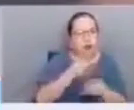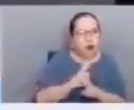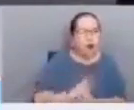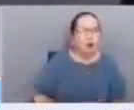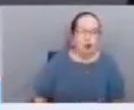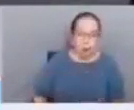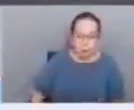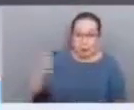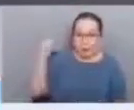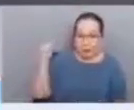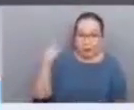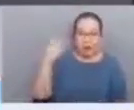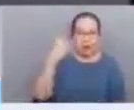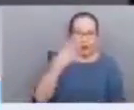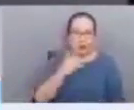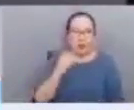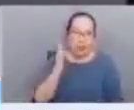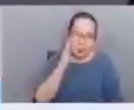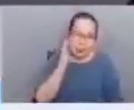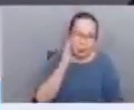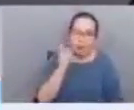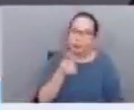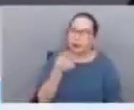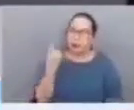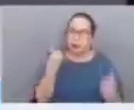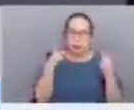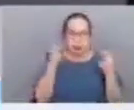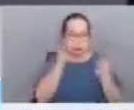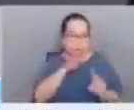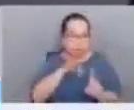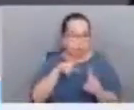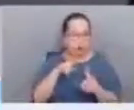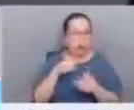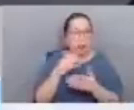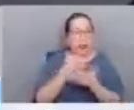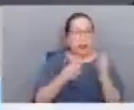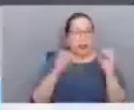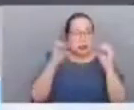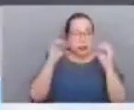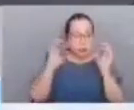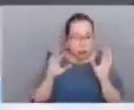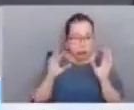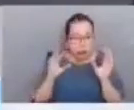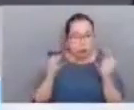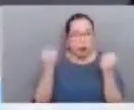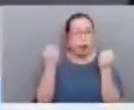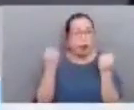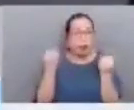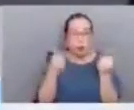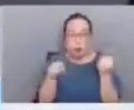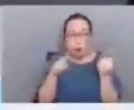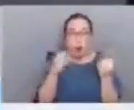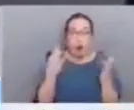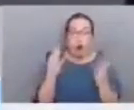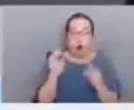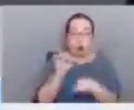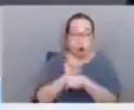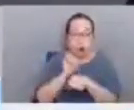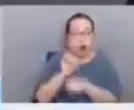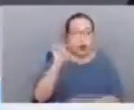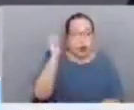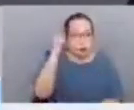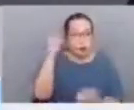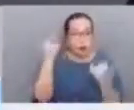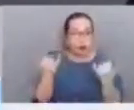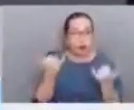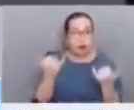mga 40,000. Pero sabi ko, sir, pwede ba 30,000? So sabi niya, sige, 30,000 pautangin